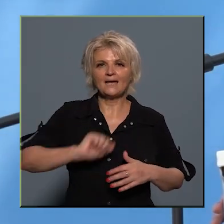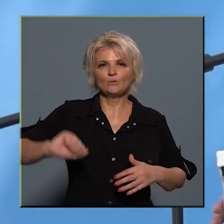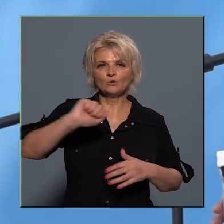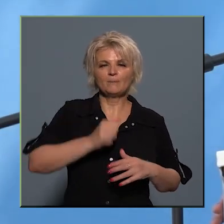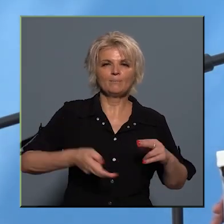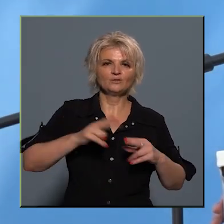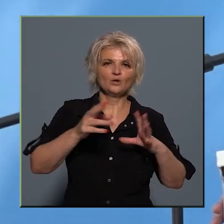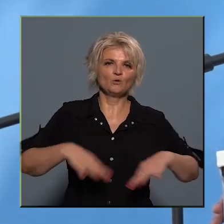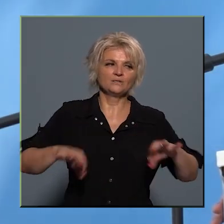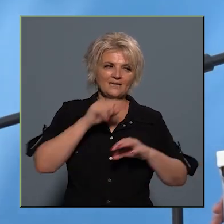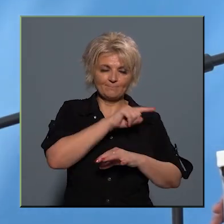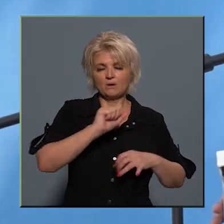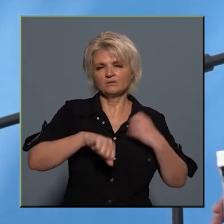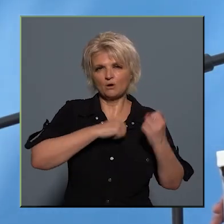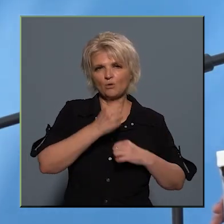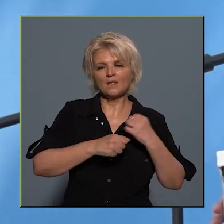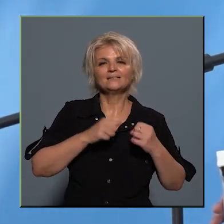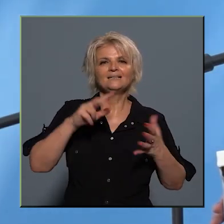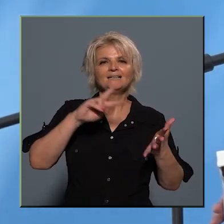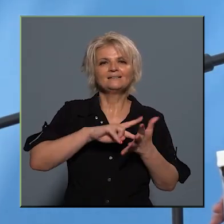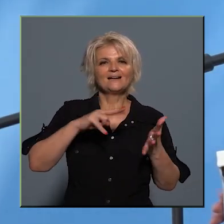országban bevett gyakorlat, hogy